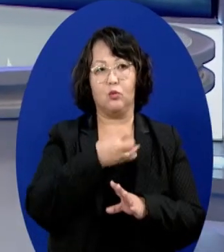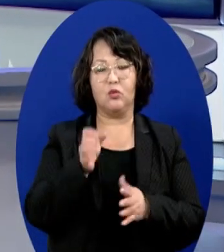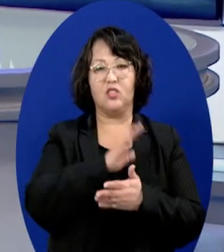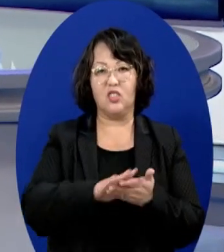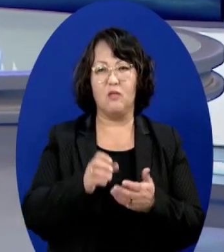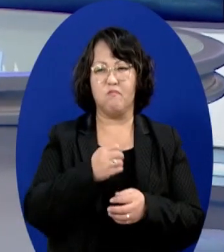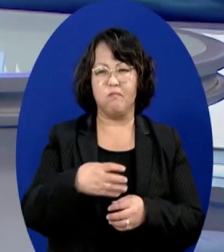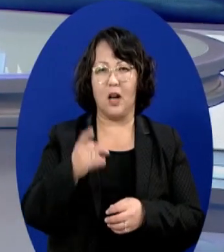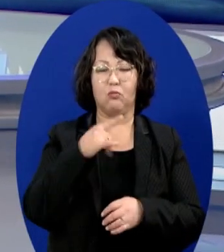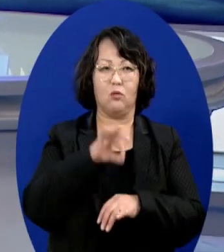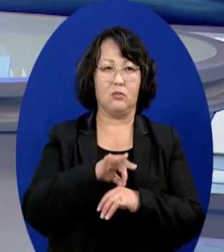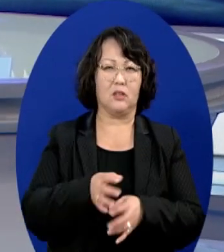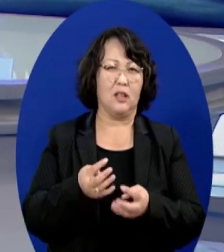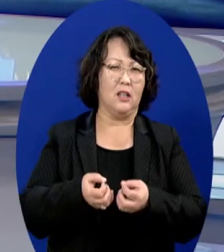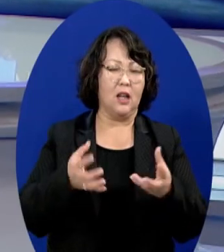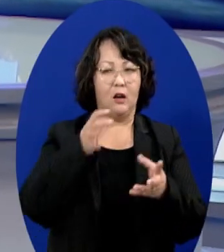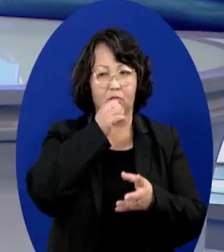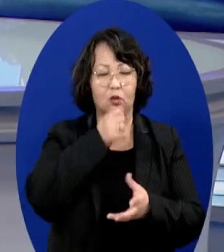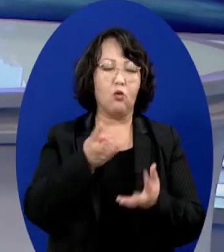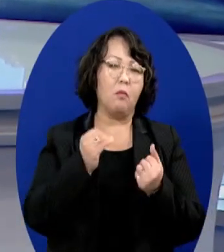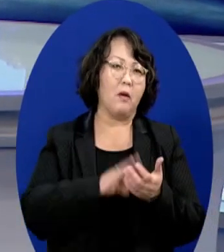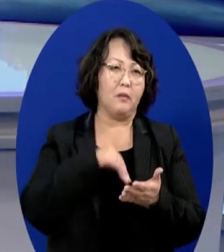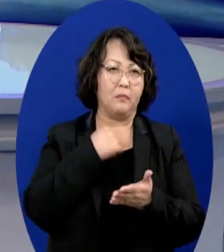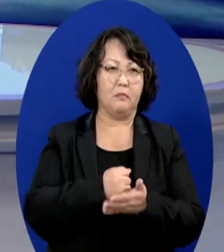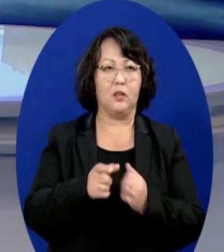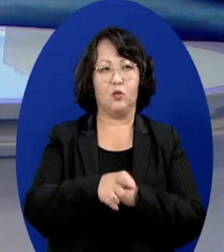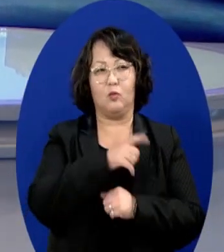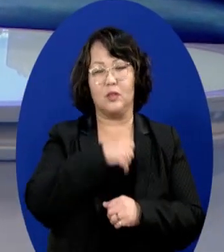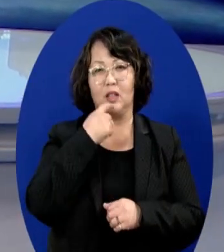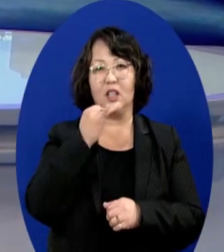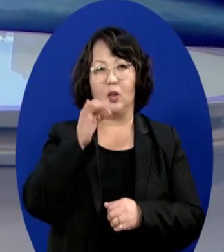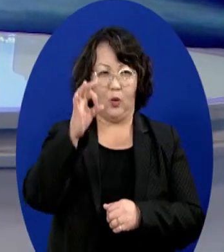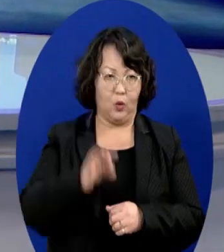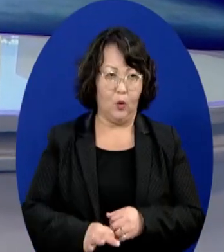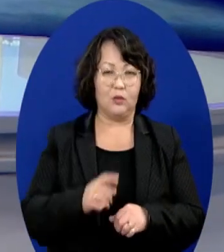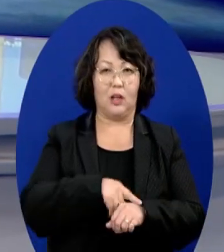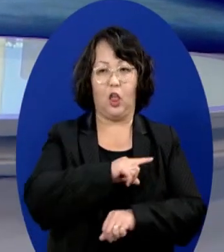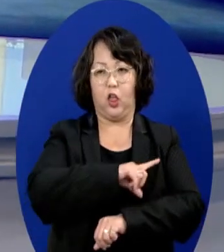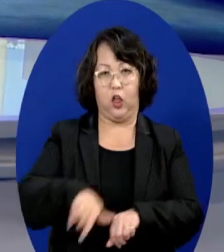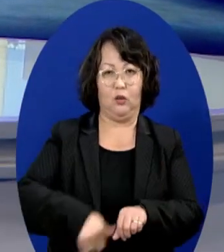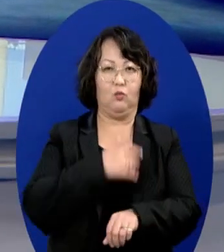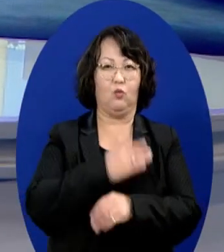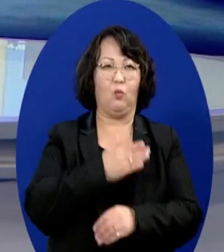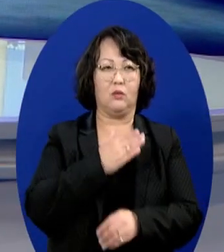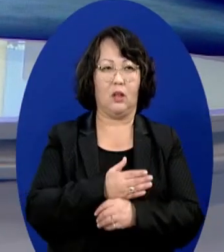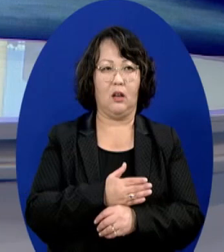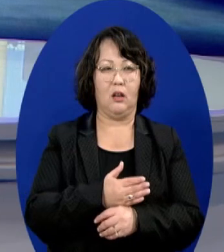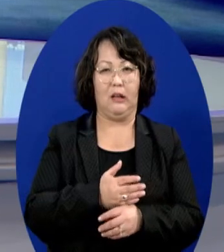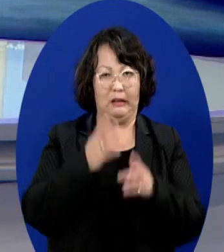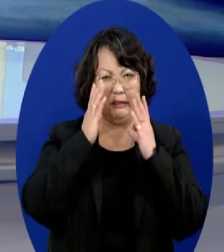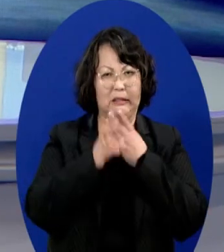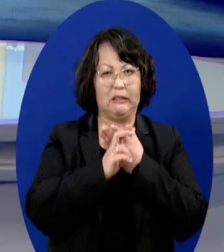бүртгэгдсэн харамсалтай тоо баримт бий. Мэргэжилтнүүдийн хэлж байгаагаар энэ тохиолдлуудын ихэнх нь хугацаа алдаж, хожуу уншлагдаж байгааг анхааруулж